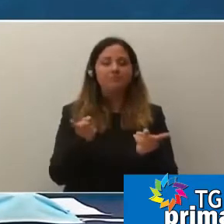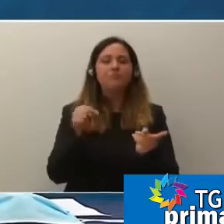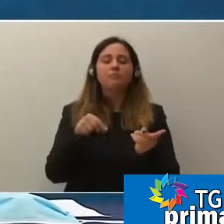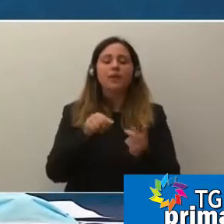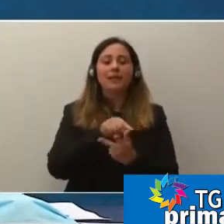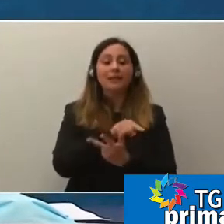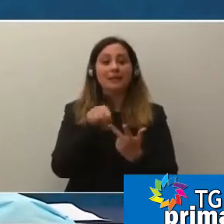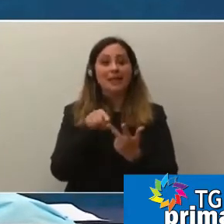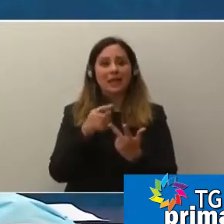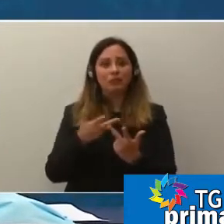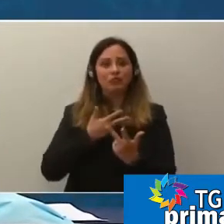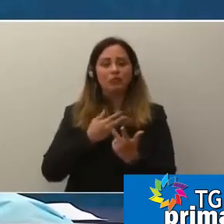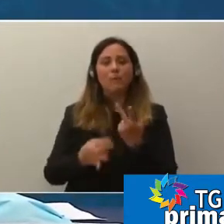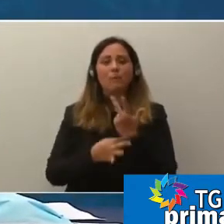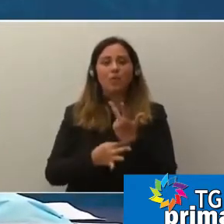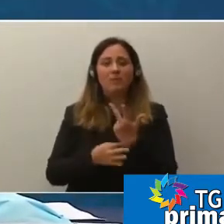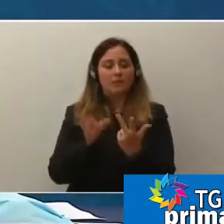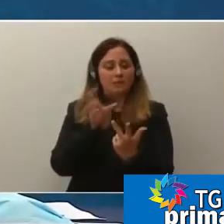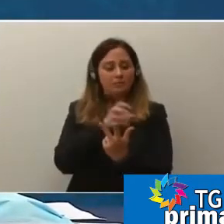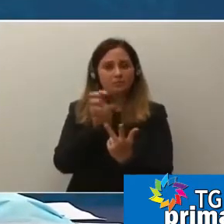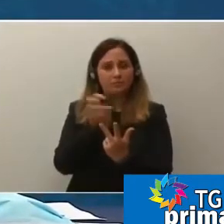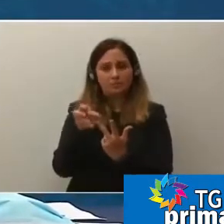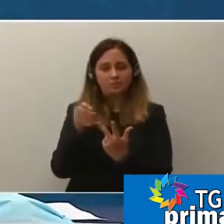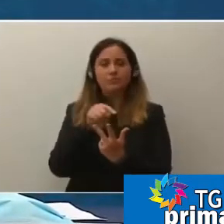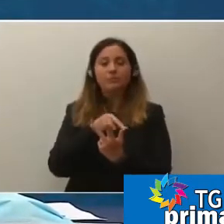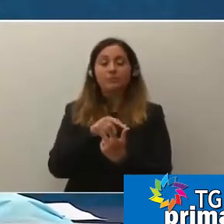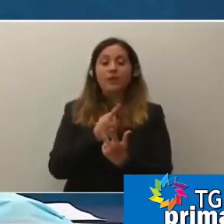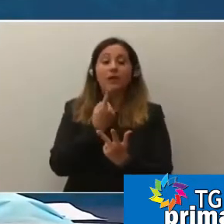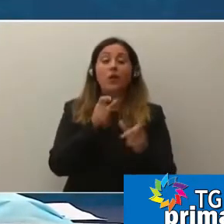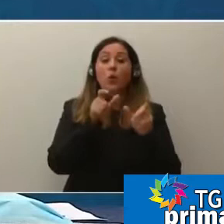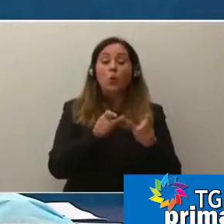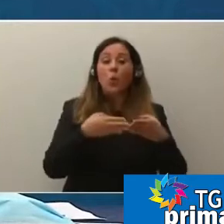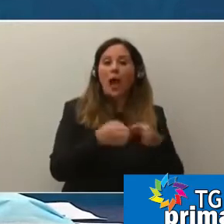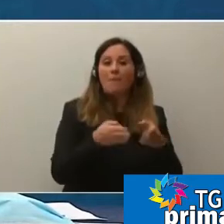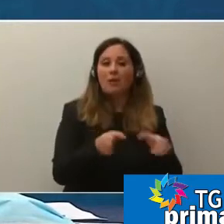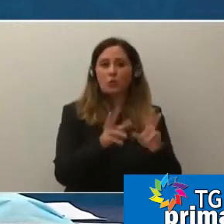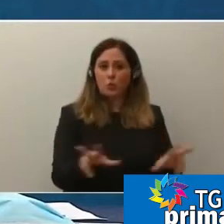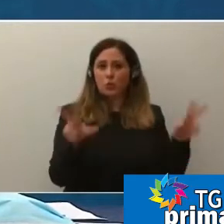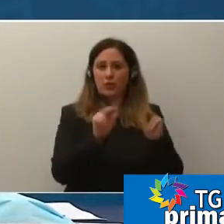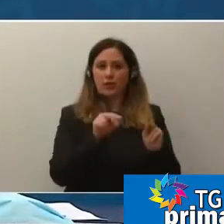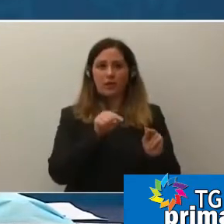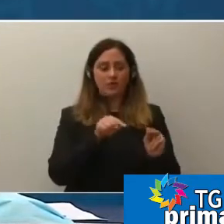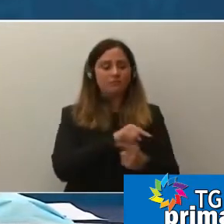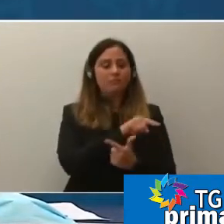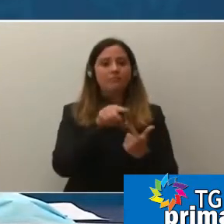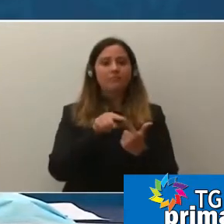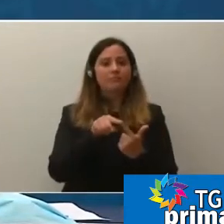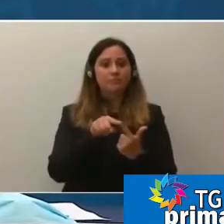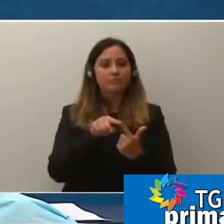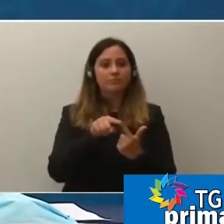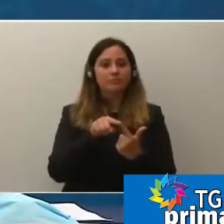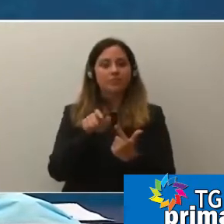tre blocchi di provvedimenti, uno che riguarda le aperture, un altro riguarda